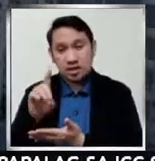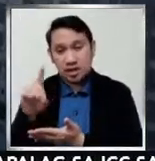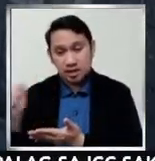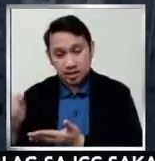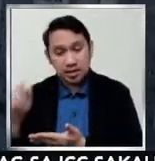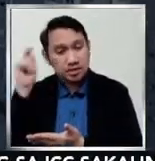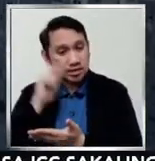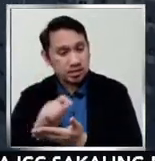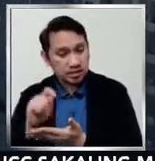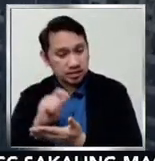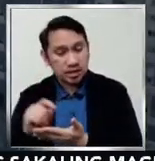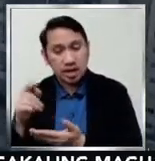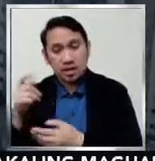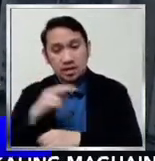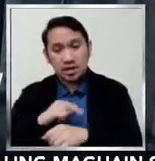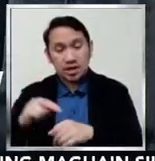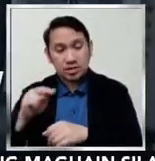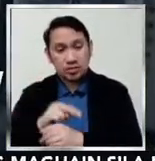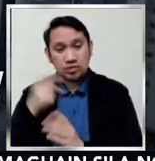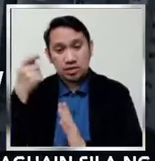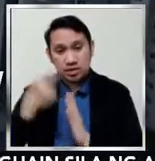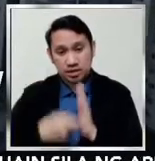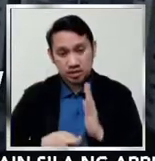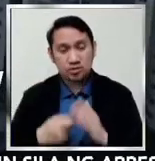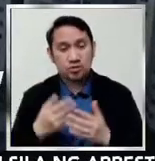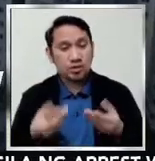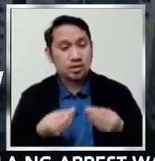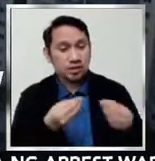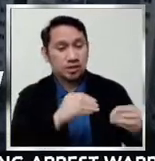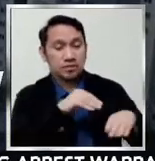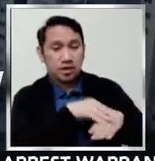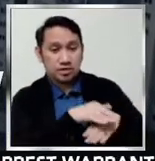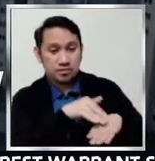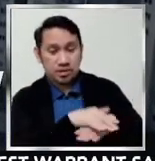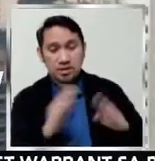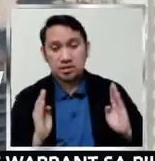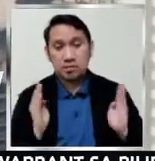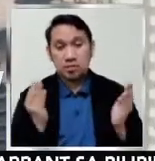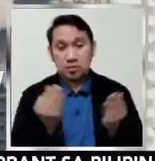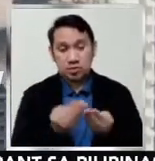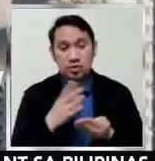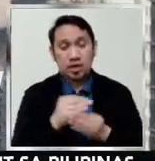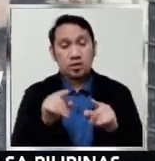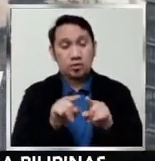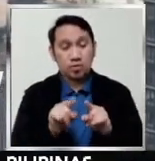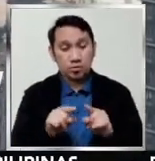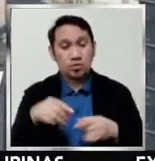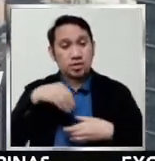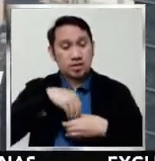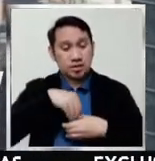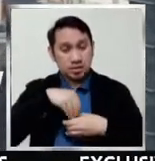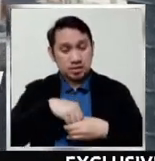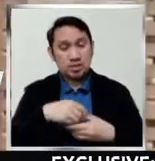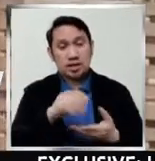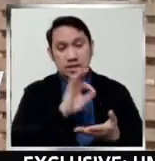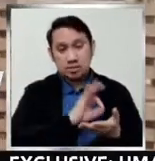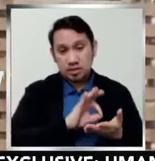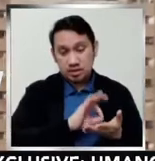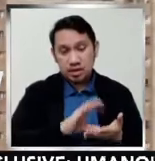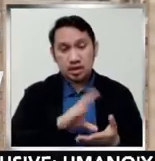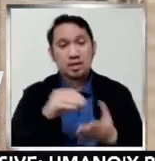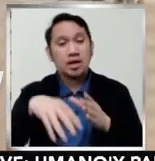magbibigay ng payo at gabay sa board of directors. Kailangan din magkaroon ng internal at external auditor at kailangan din